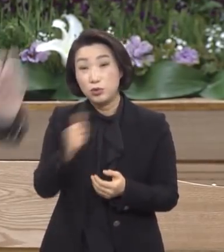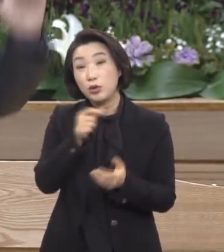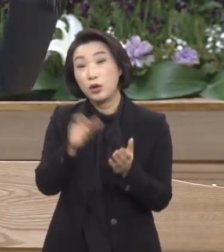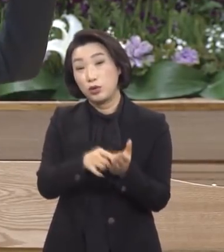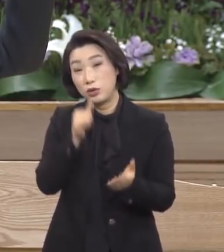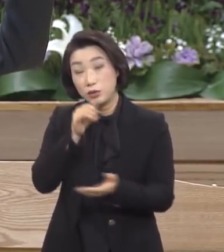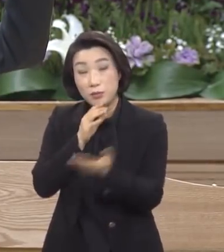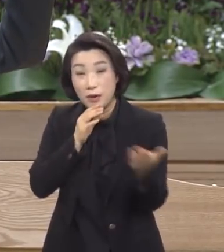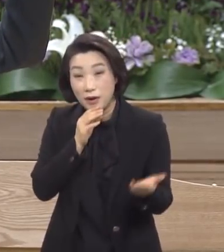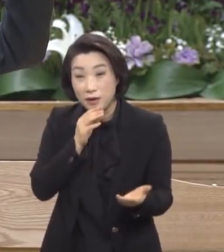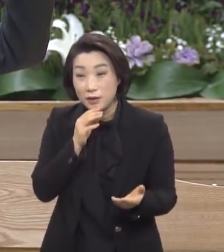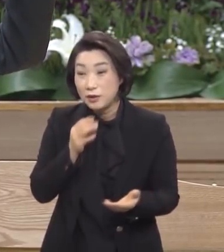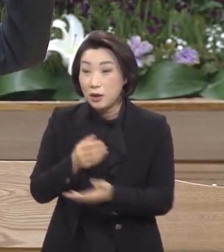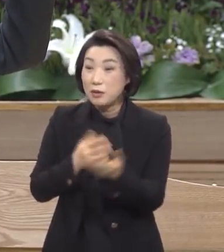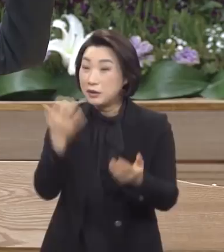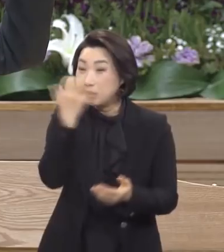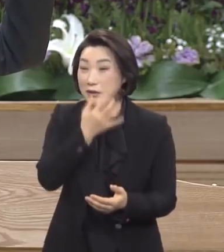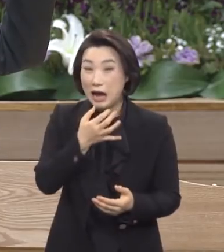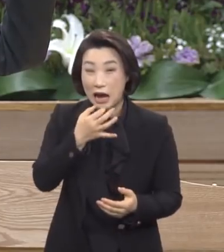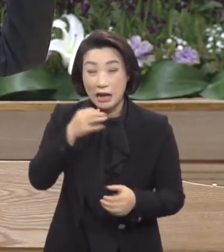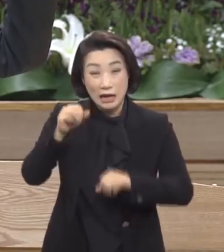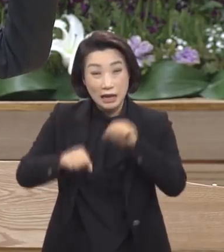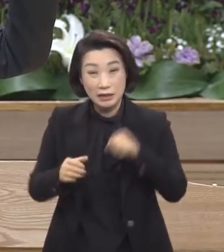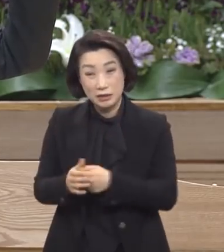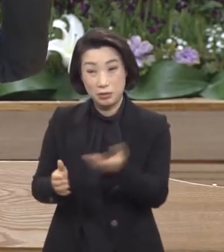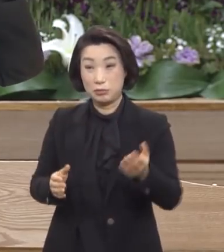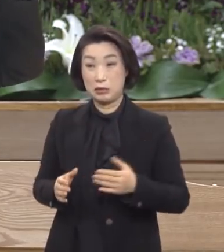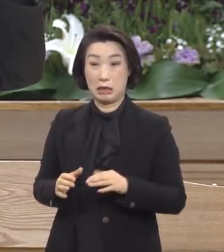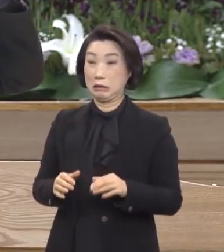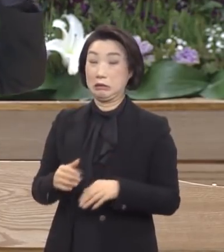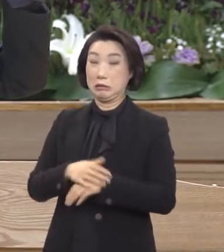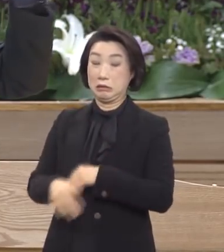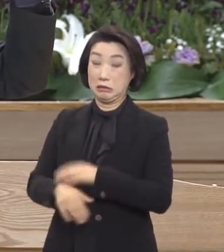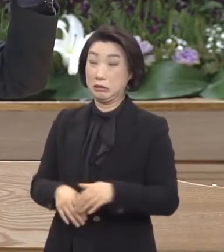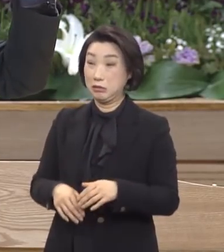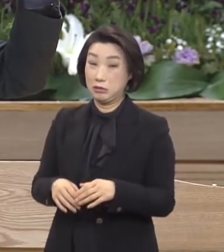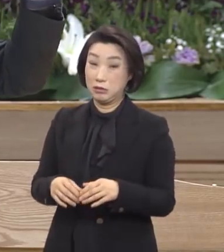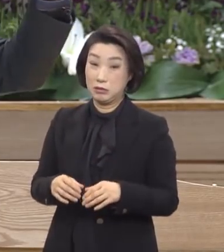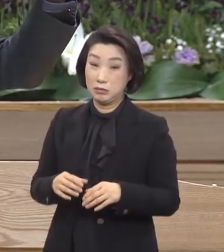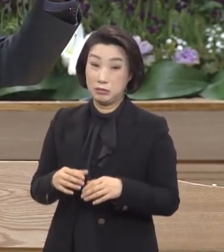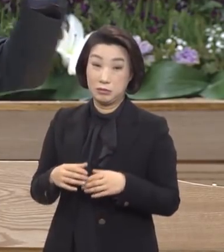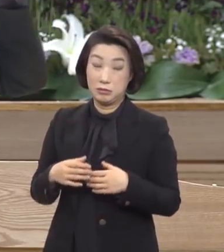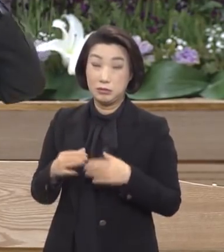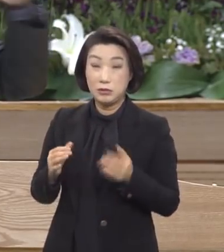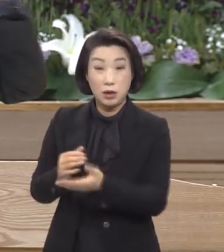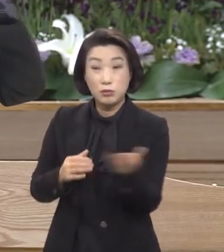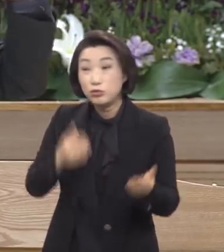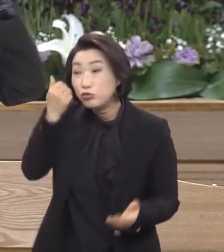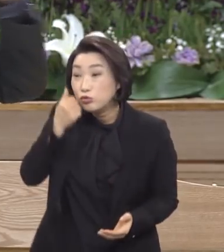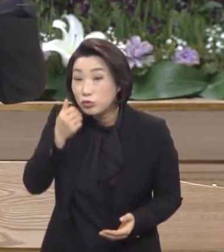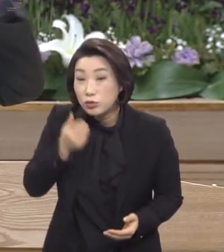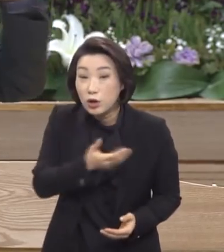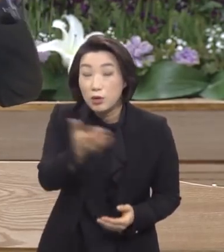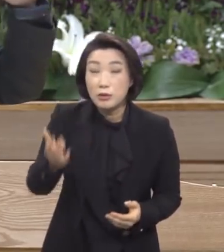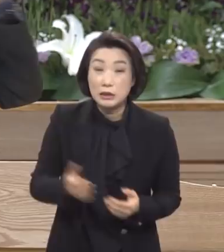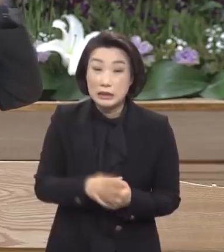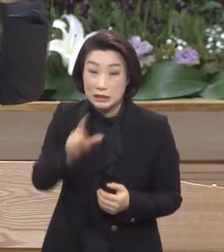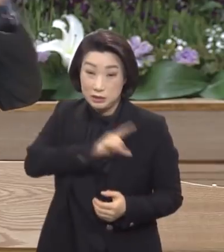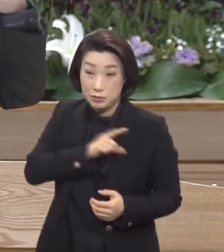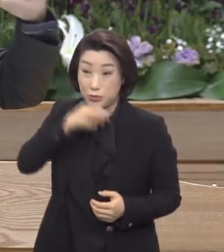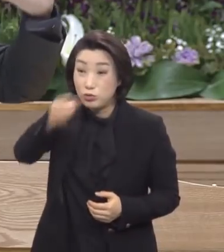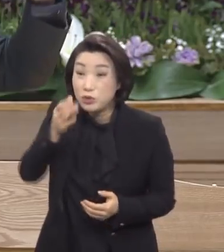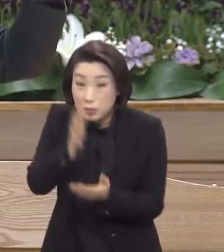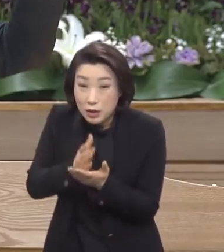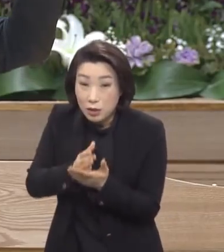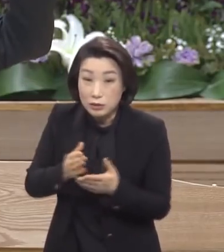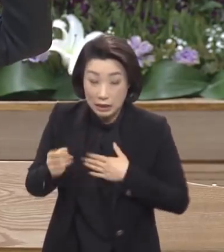여기 음행에서 자유할 자 있어요? 이름도 부르지 말랴. 내 속에서 나타나는 것